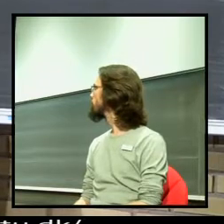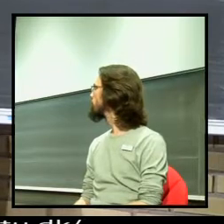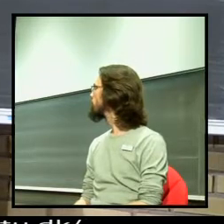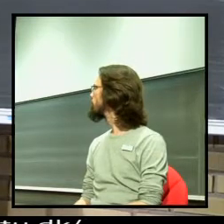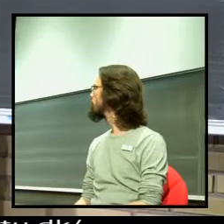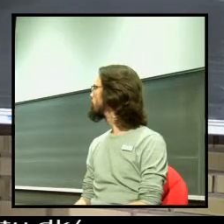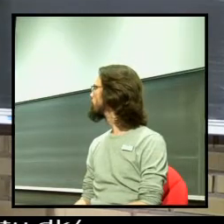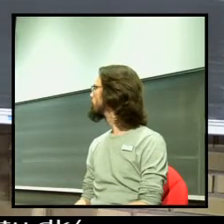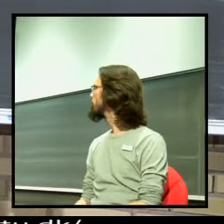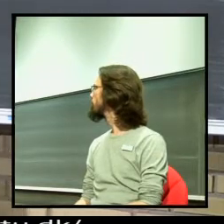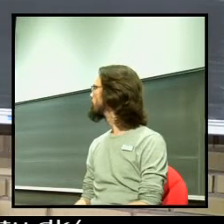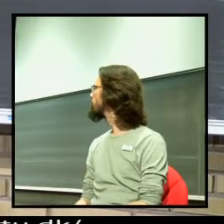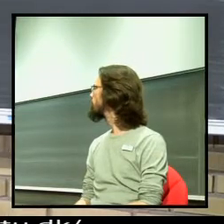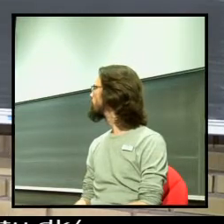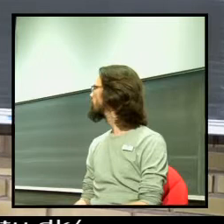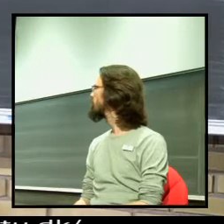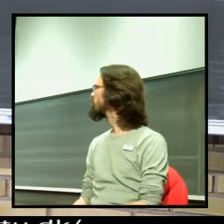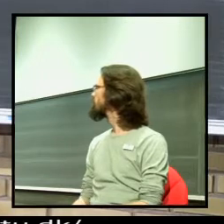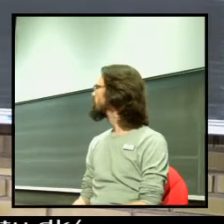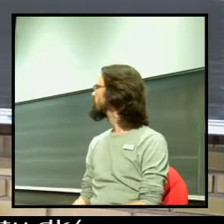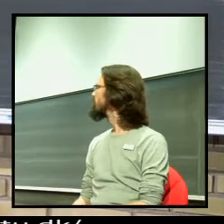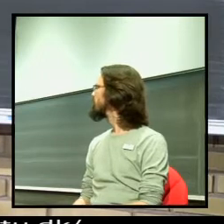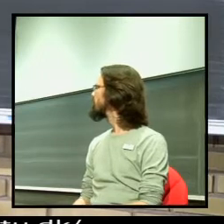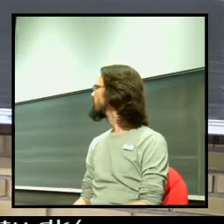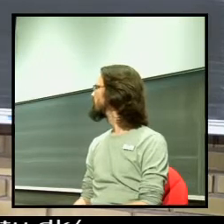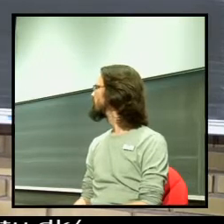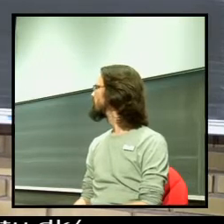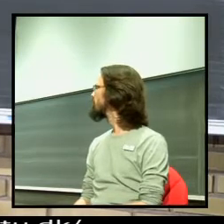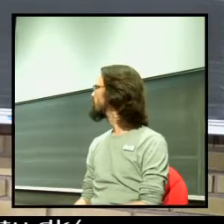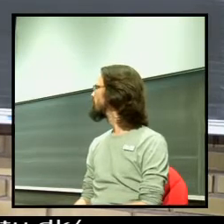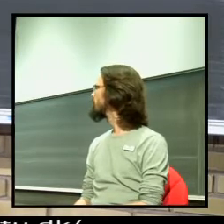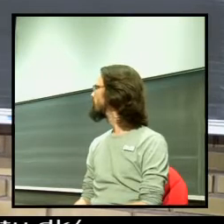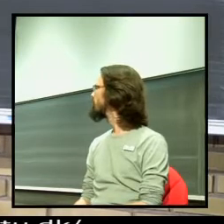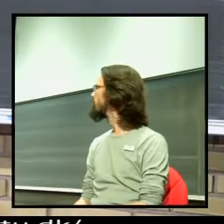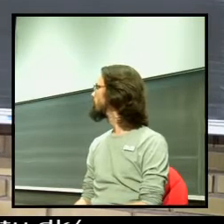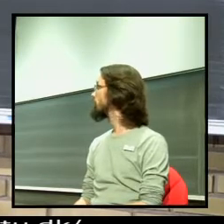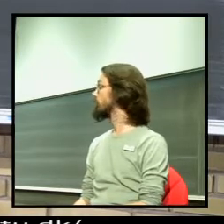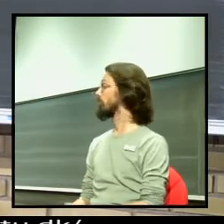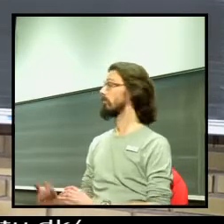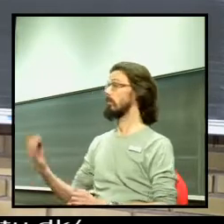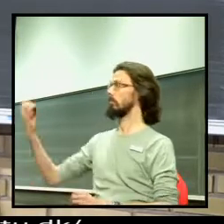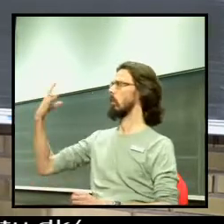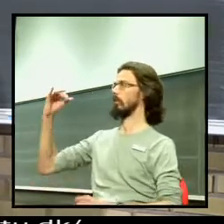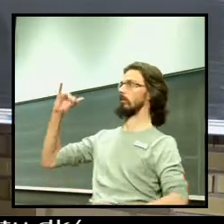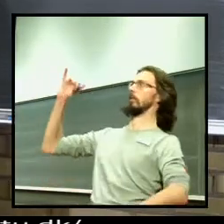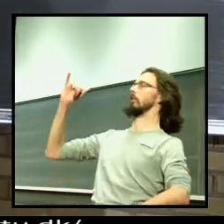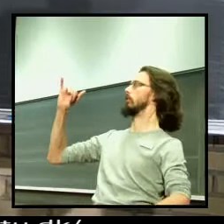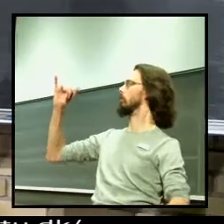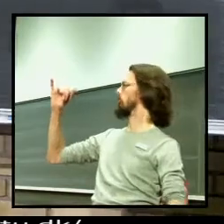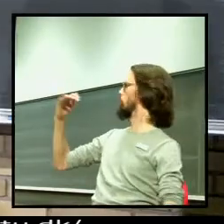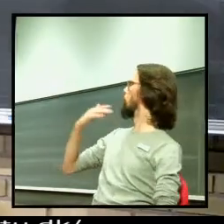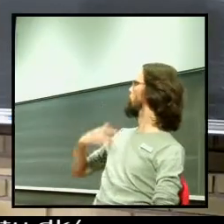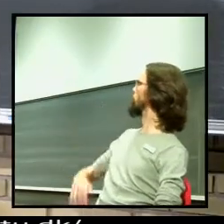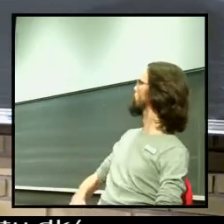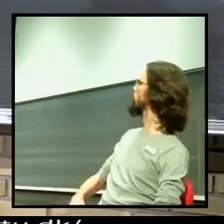differentialligning. Og lad os se en gang. Man har Jesus Christ. Nu